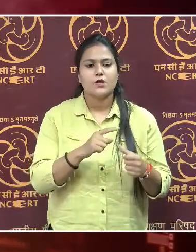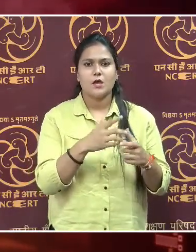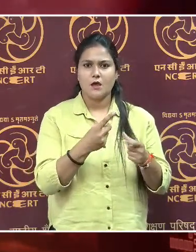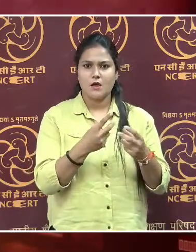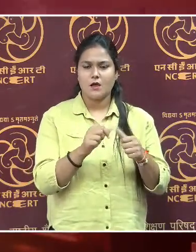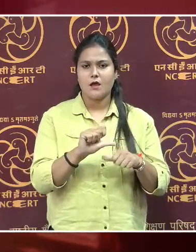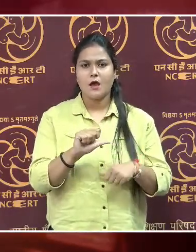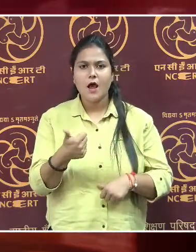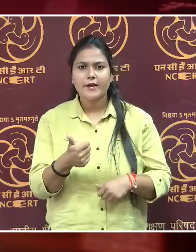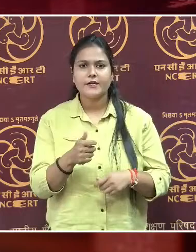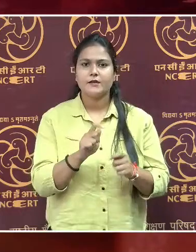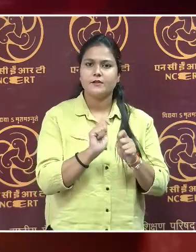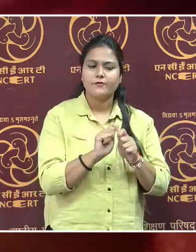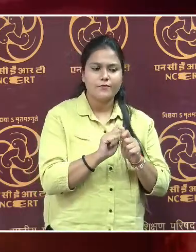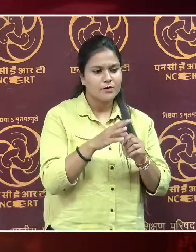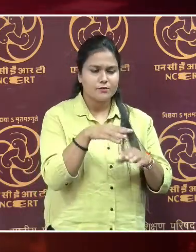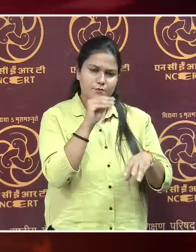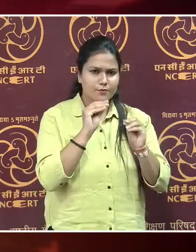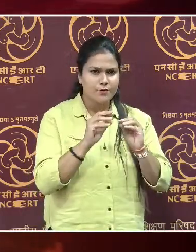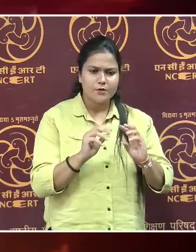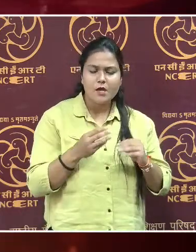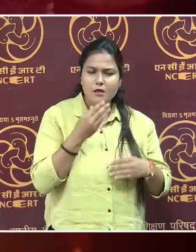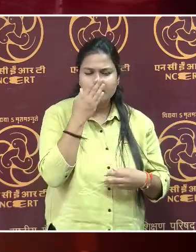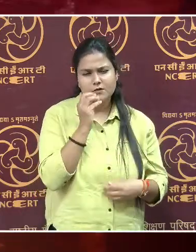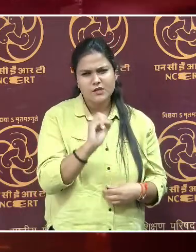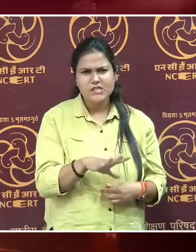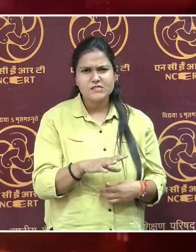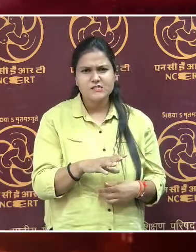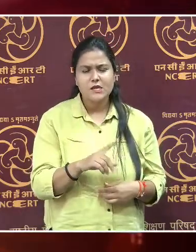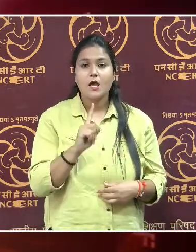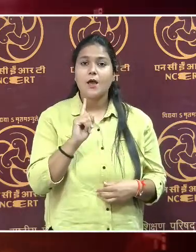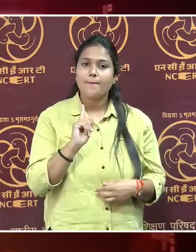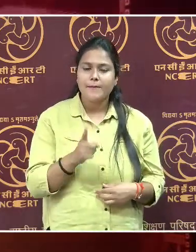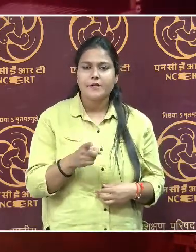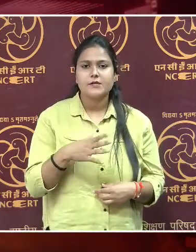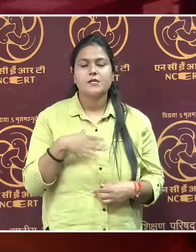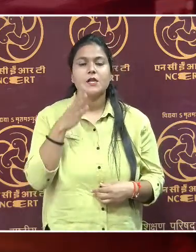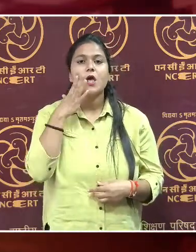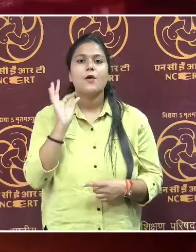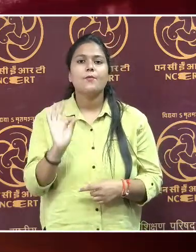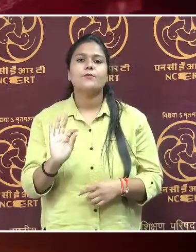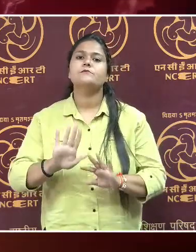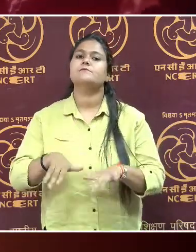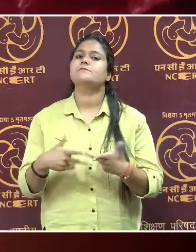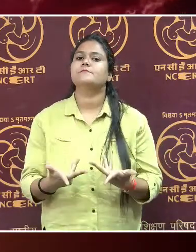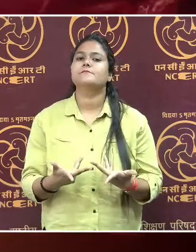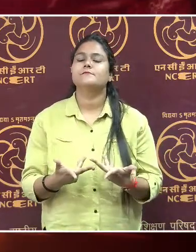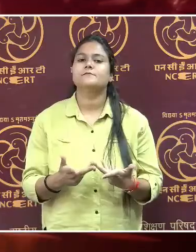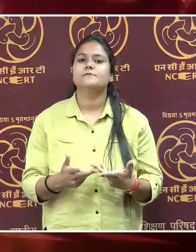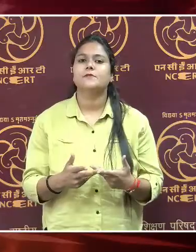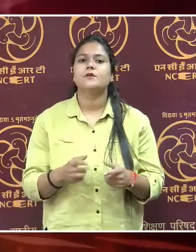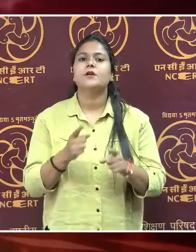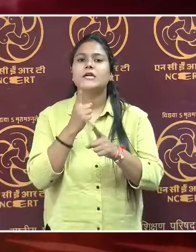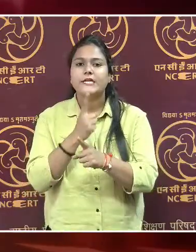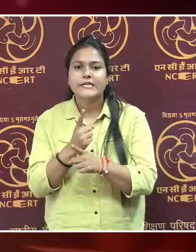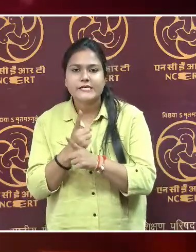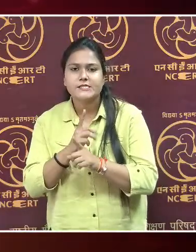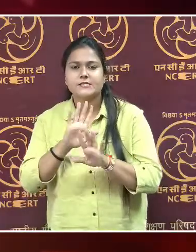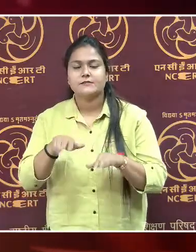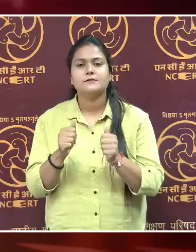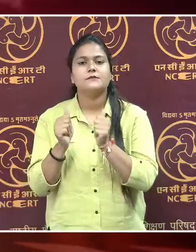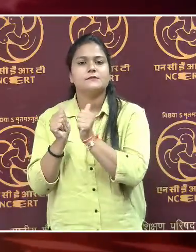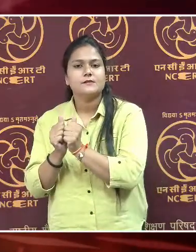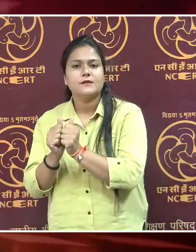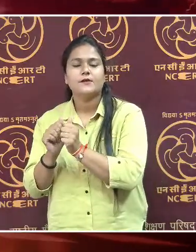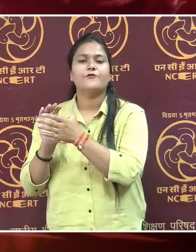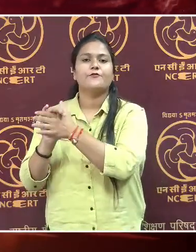देख करके पढ़ भी लेंगे। तो इनकी विशेष आवश्यकताएं क्या हो सकती हैं? तो टीचर्स को, पीयर्स को, यहाँ तक कि कई